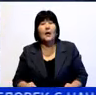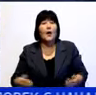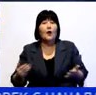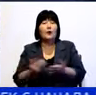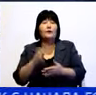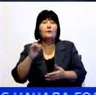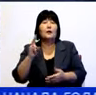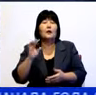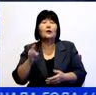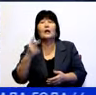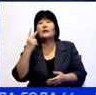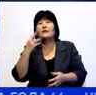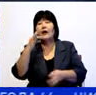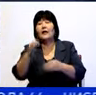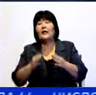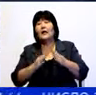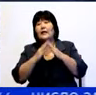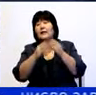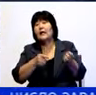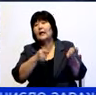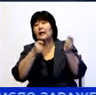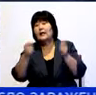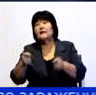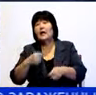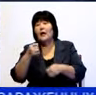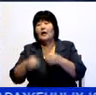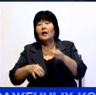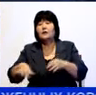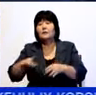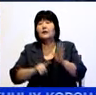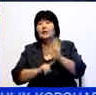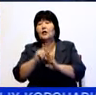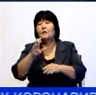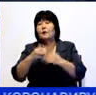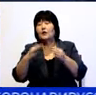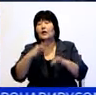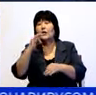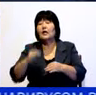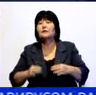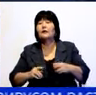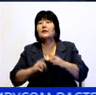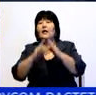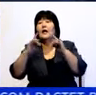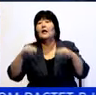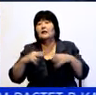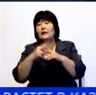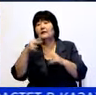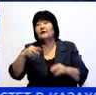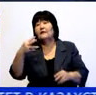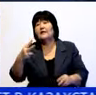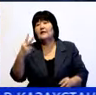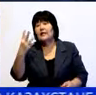Новости Байконура. Два космических корабля доставлены на космодром для запуска на Международную космическую станцию в 2023